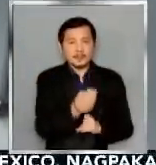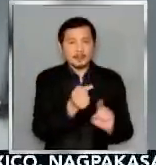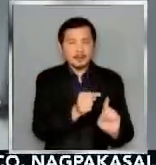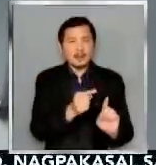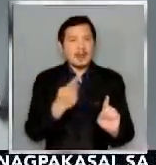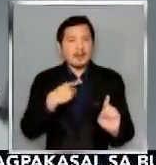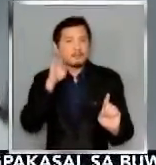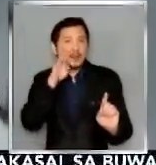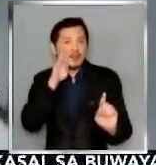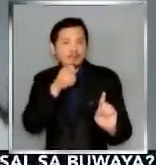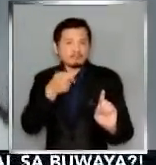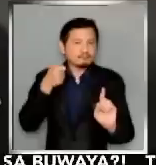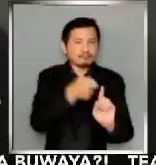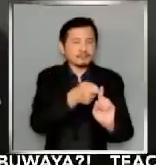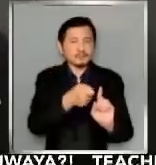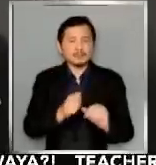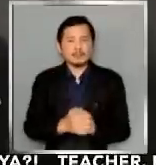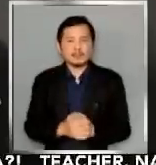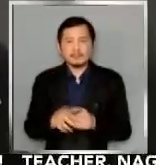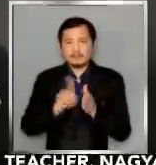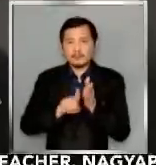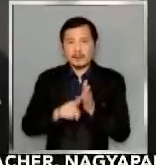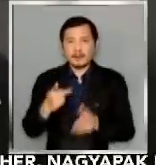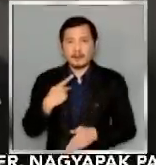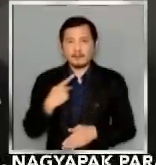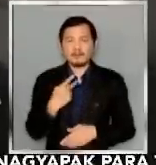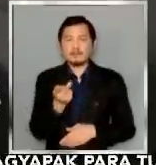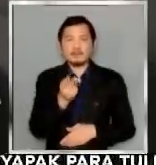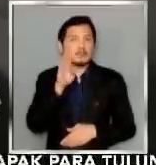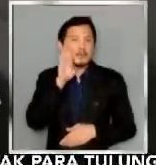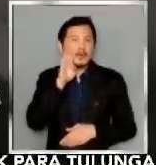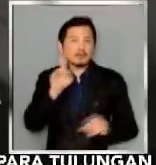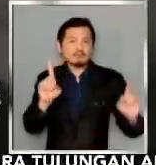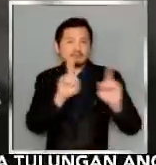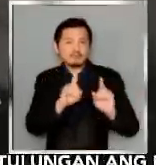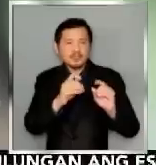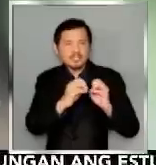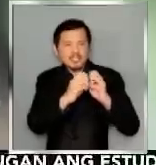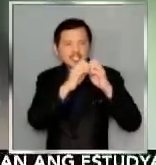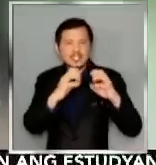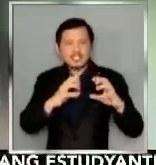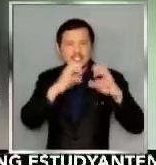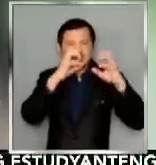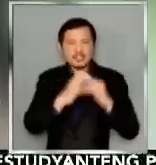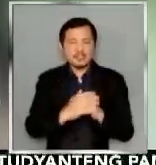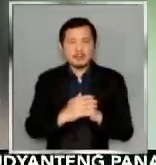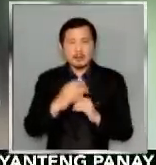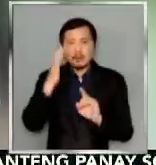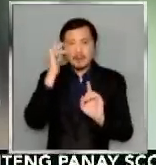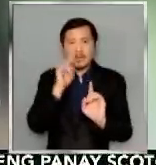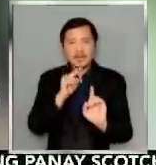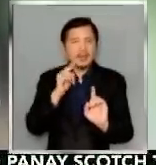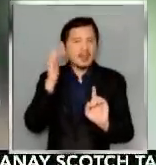kapatid. Batay sa imbestigasyon, nagtalo ang magkapatid ng sitahin ng suspect ang biktimang 26 anyos dahil sa malakas ang patugtog habang